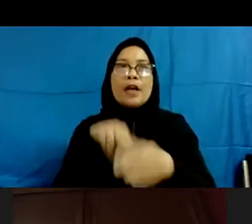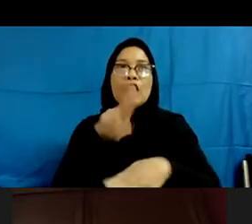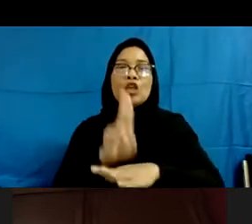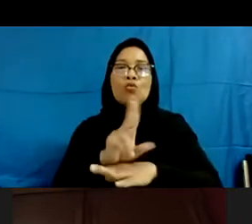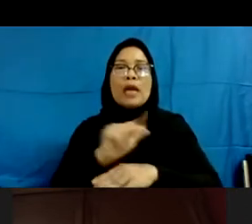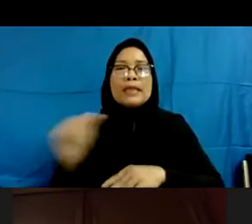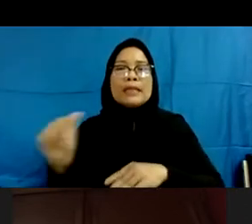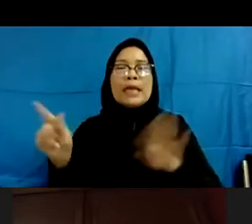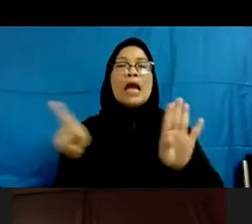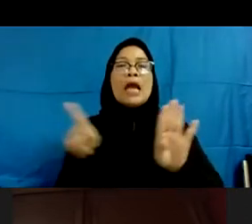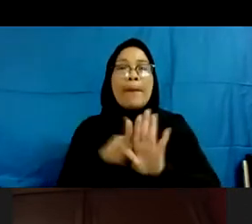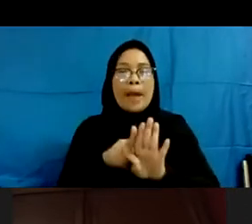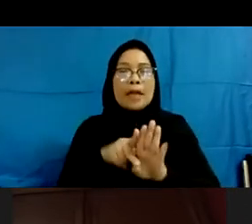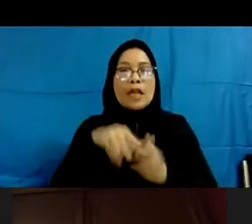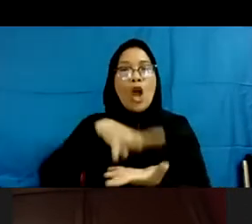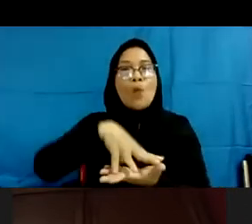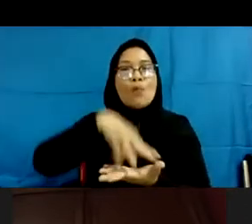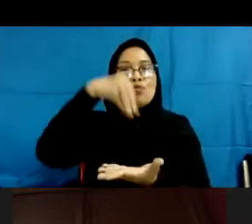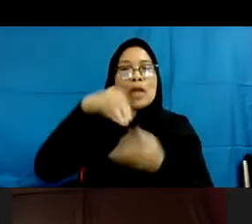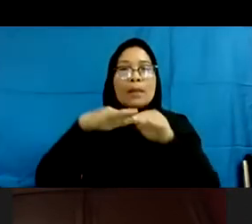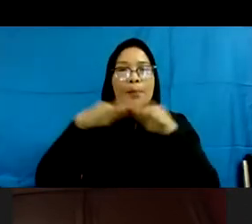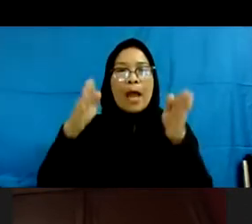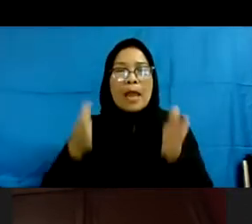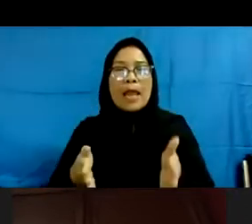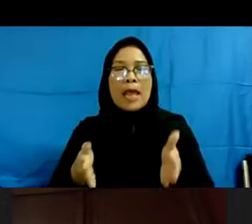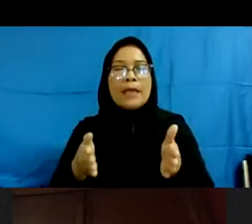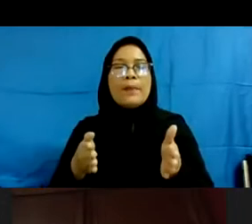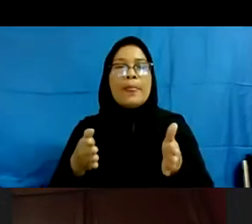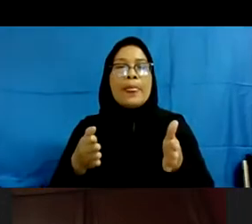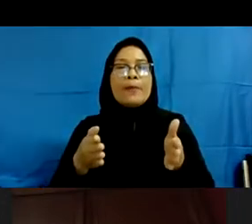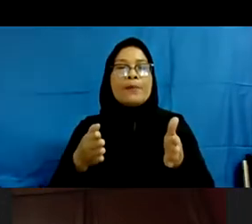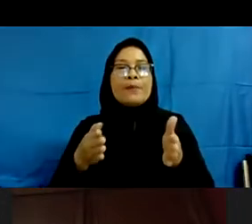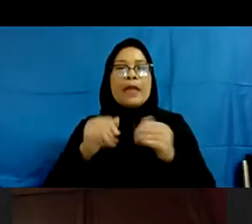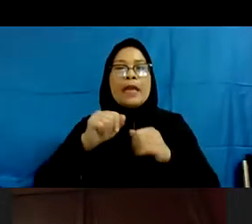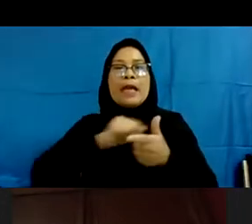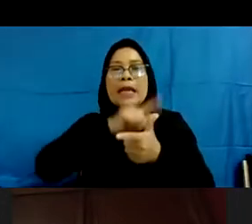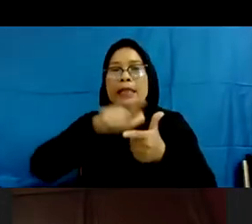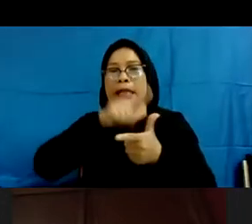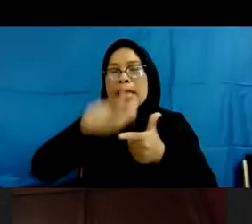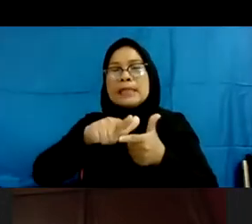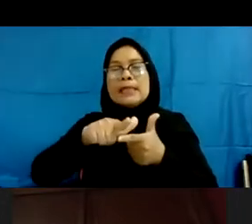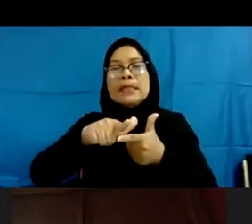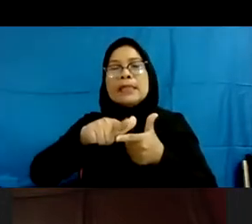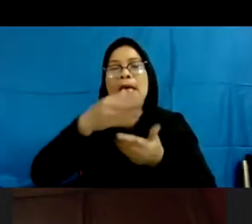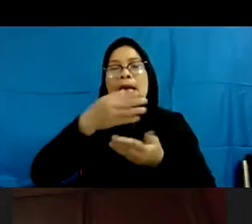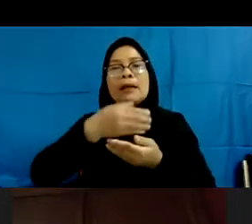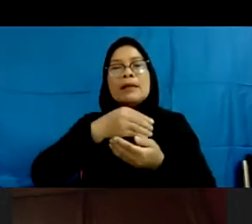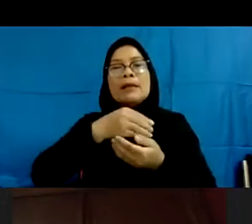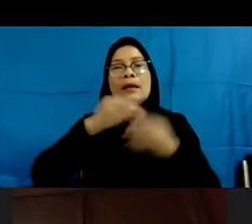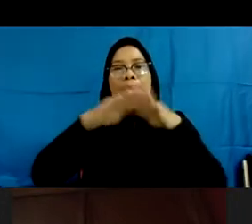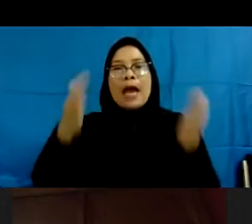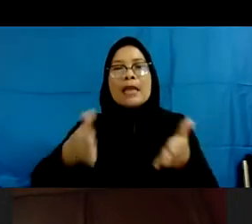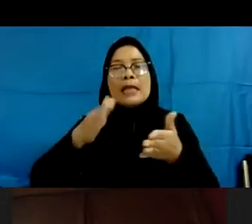pendelegasian kepada pusat balai literasi Braille Indonesia BLBI yang ada